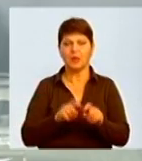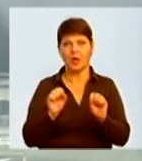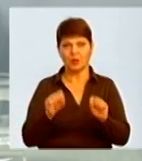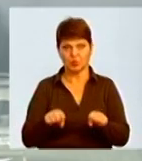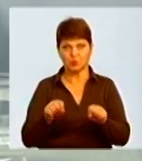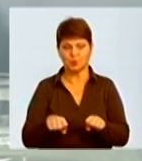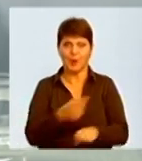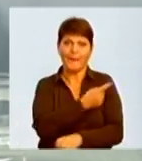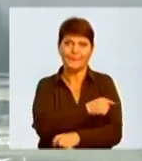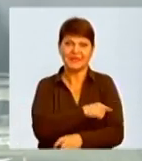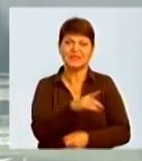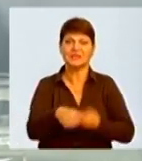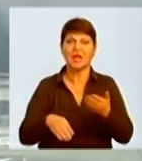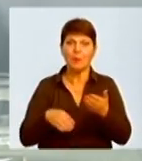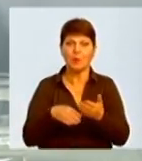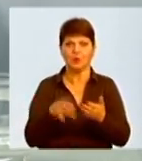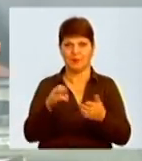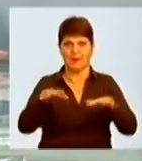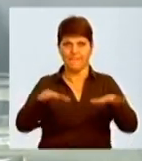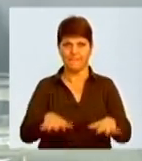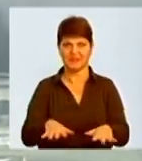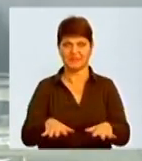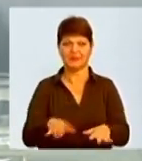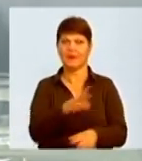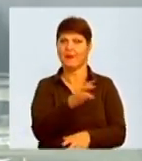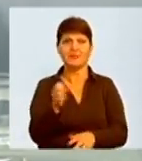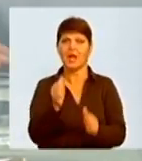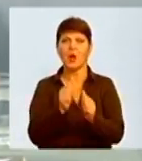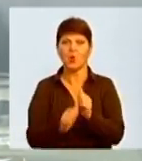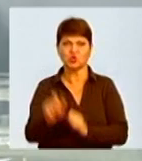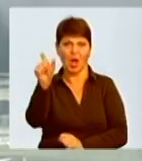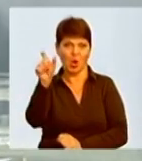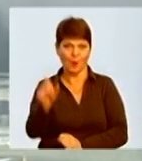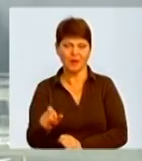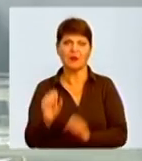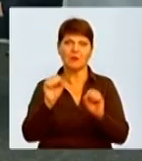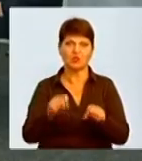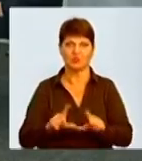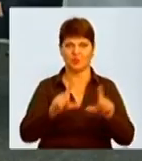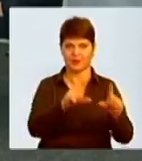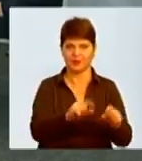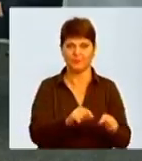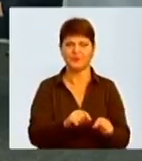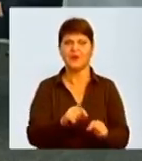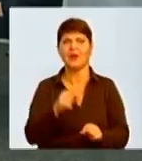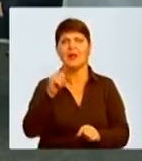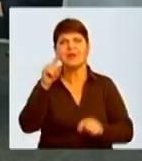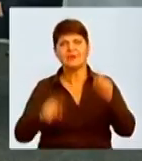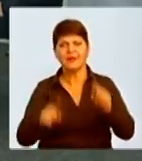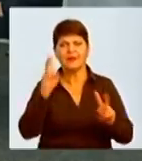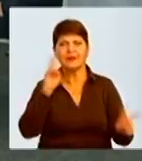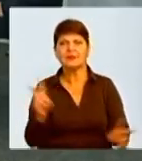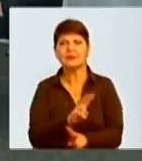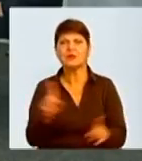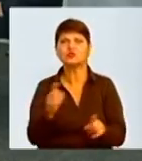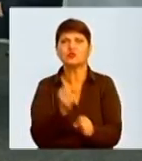медичних послуг на місці. Так, звичайно, на місці. Тому що не кожен, скажімо, громадян звичайно може сьогодні собі. І деякі дозволити люди просто не знають, що з цим робити і